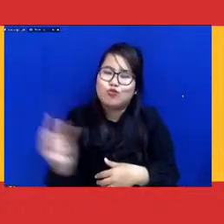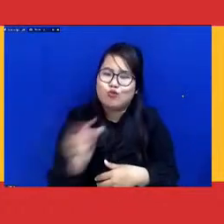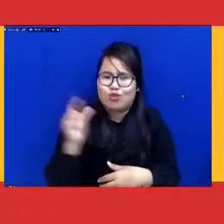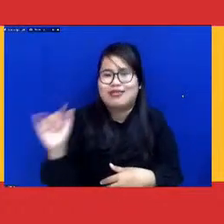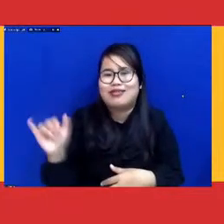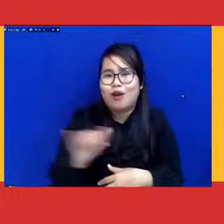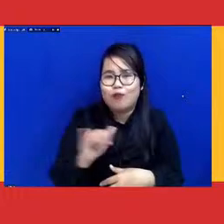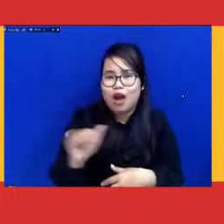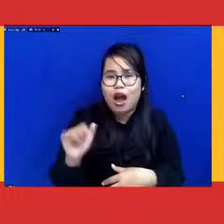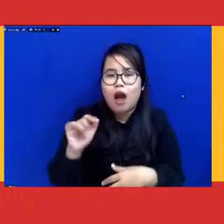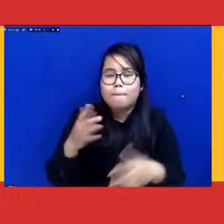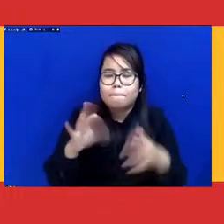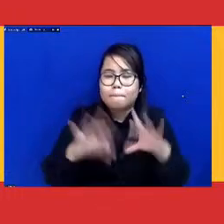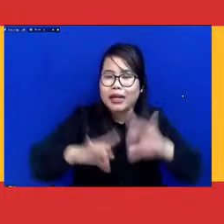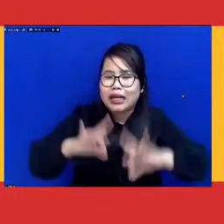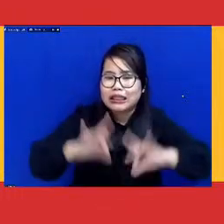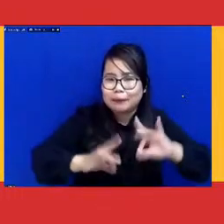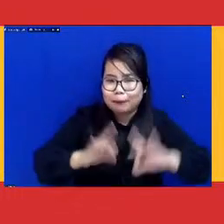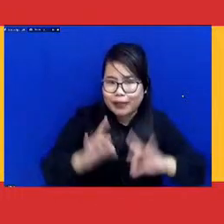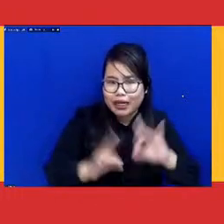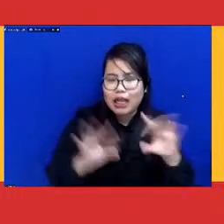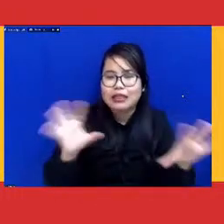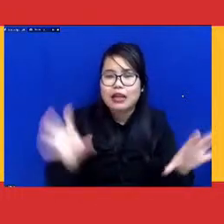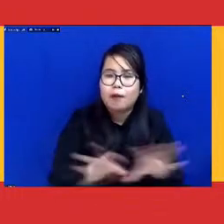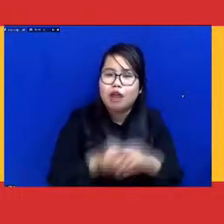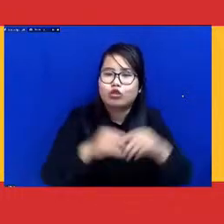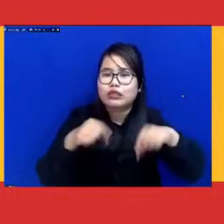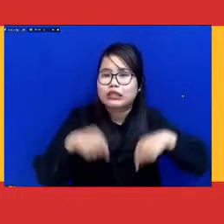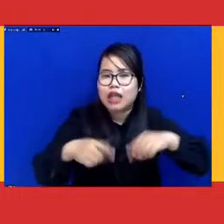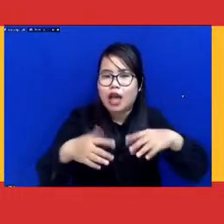dalam manajemen, ya termasuk juga di sini